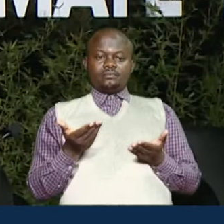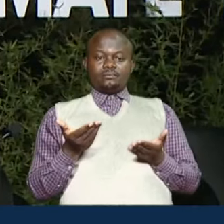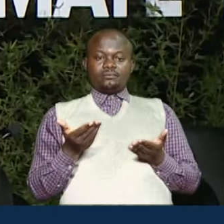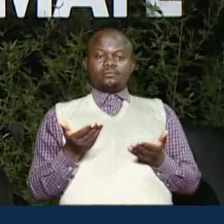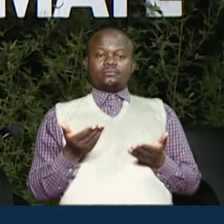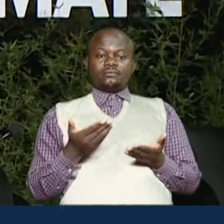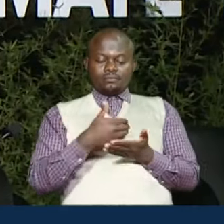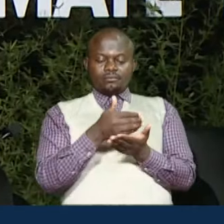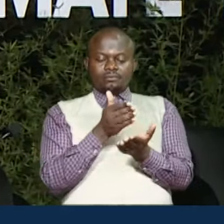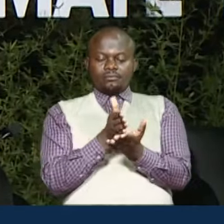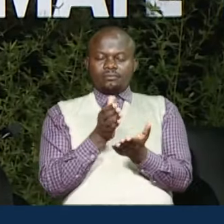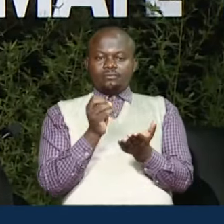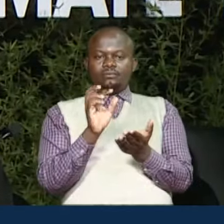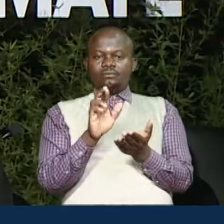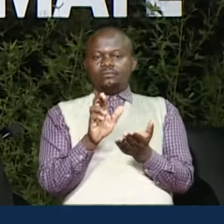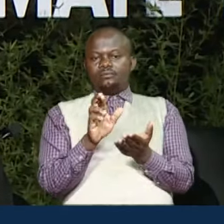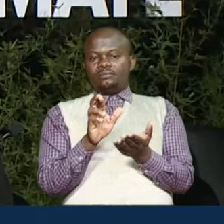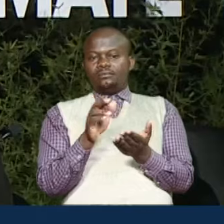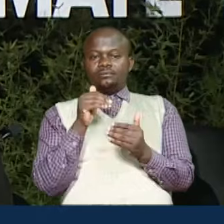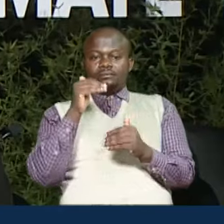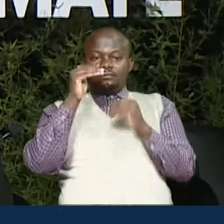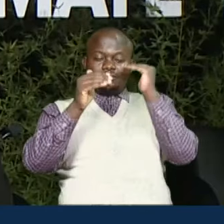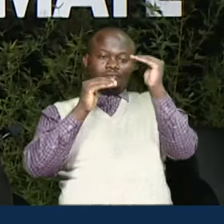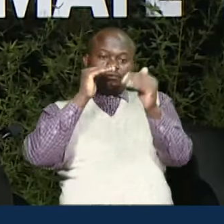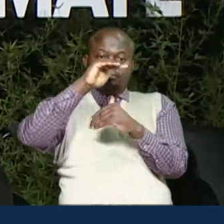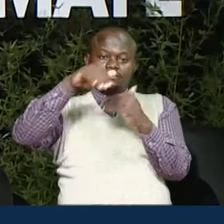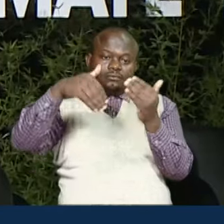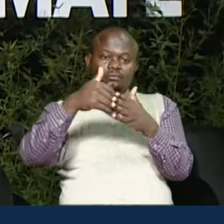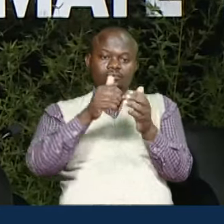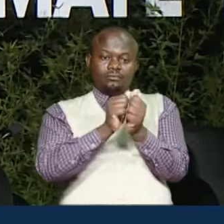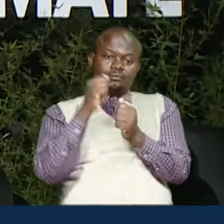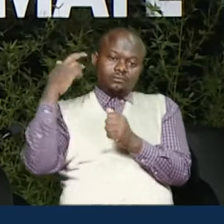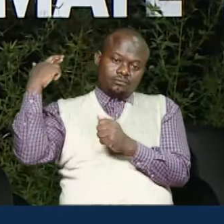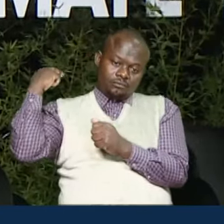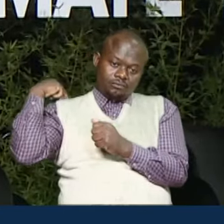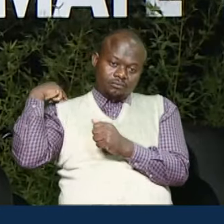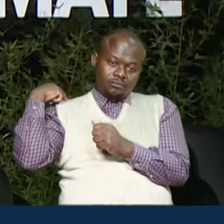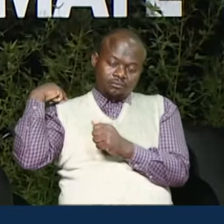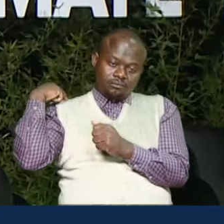department cyangwa se urwego rushinzwe